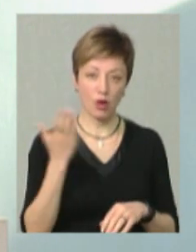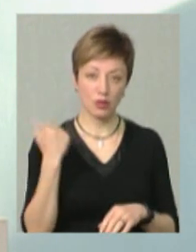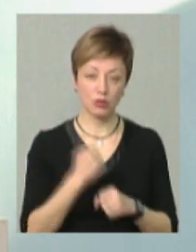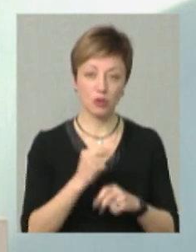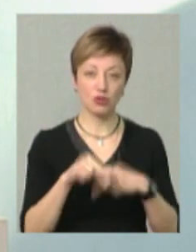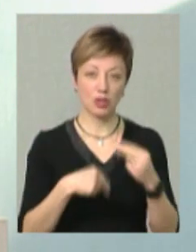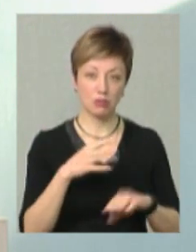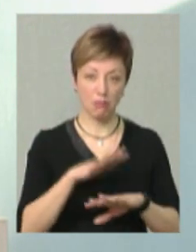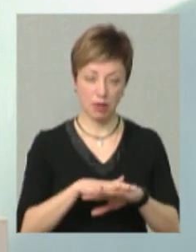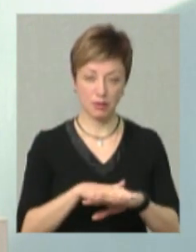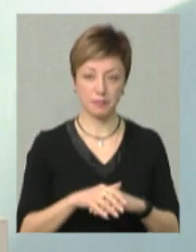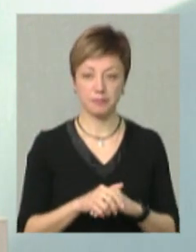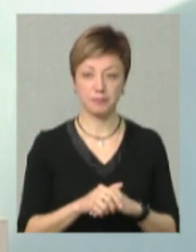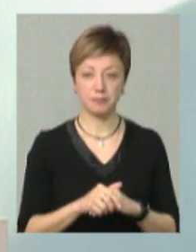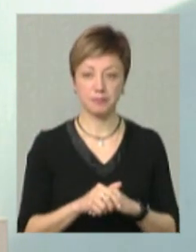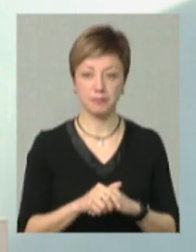банк.